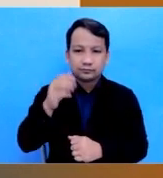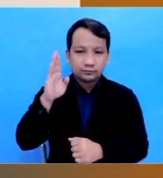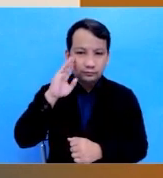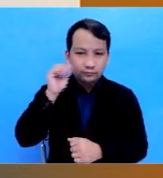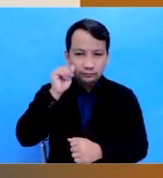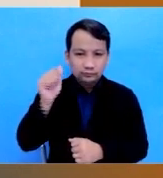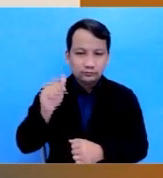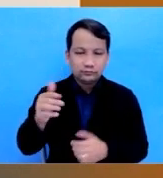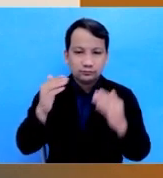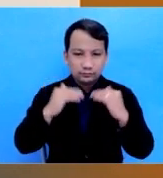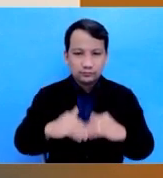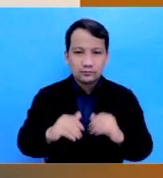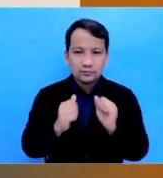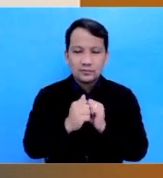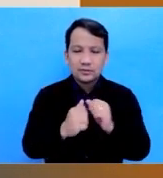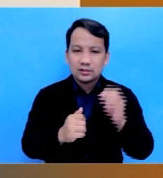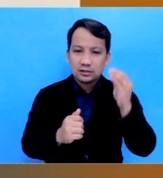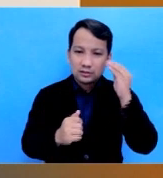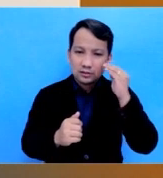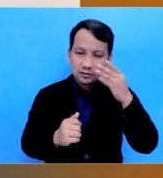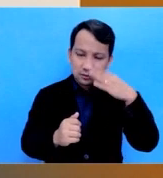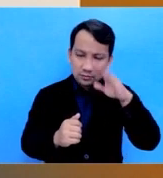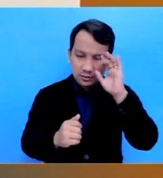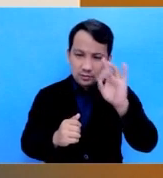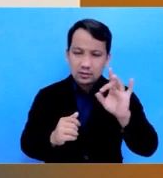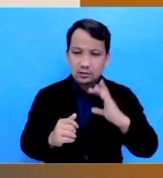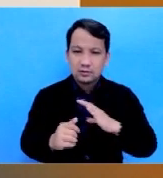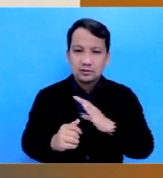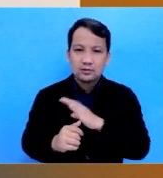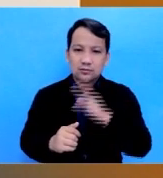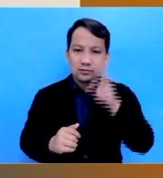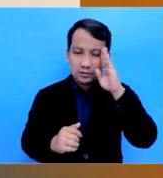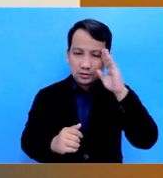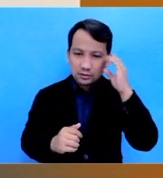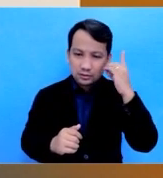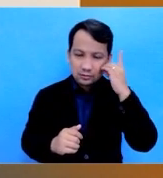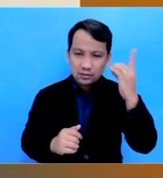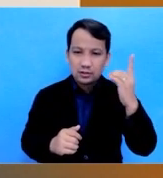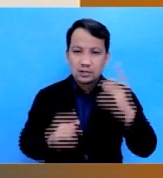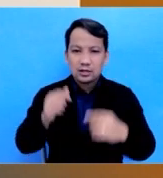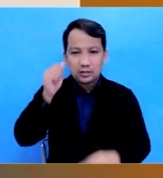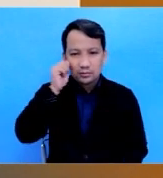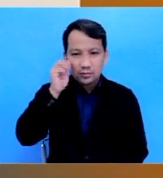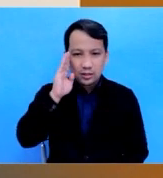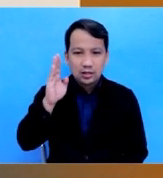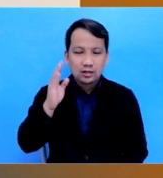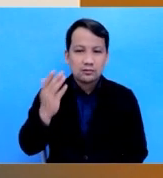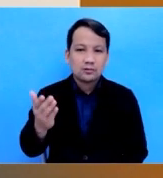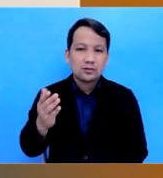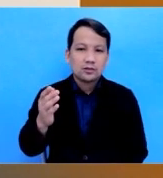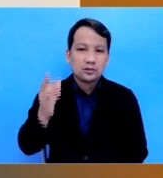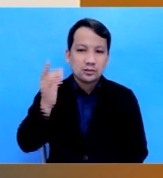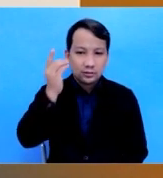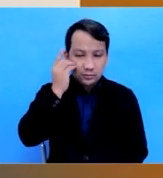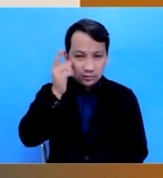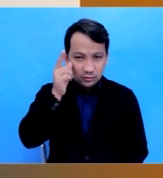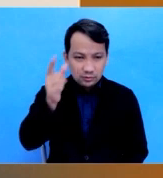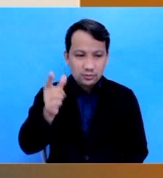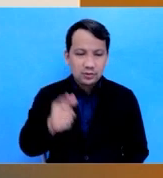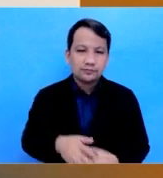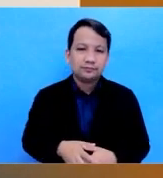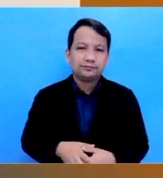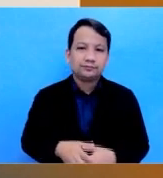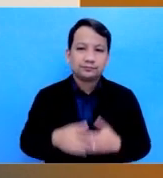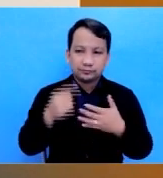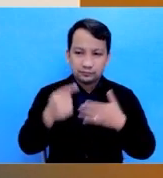Abalos, kasama rin si Cavite 7th District Representative Boying Remulla, Arsenio Balisacan at Bienvenido Laguesma. Nasa